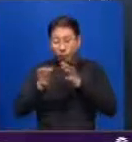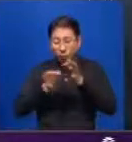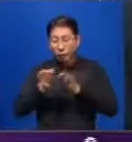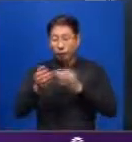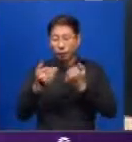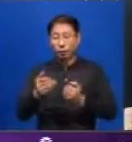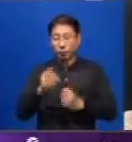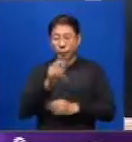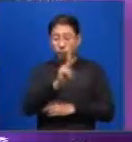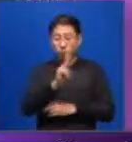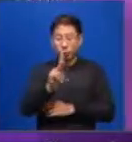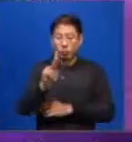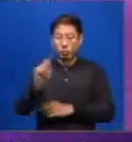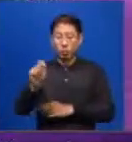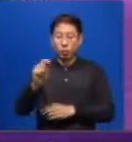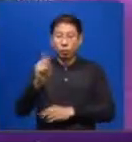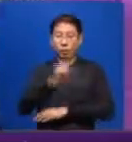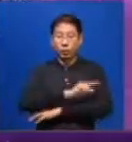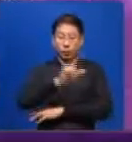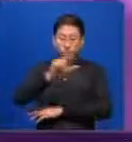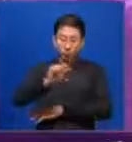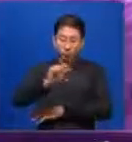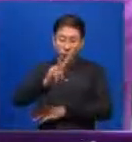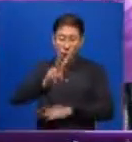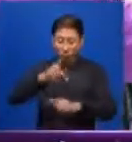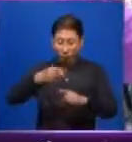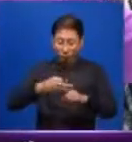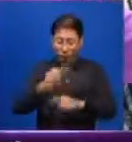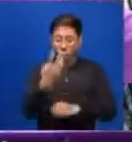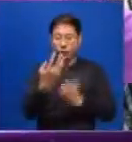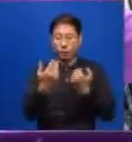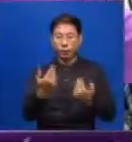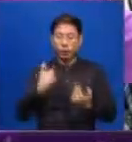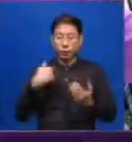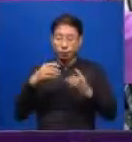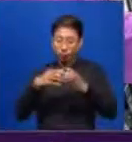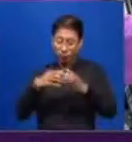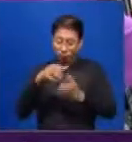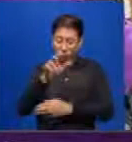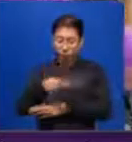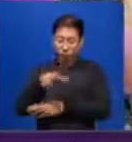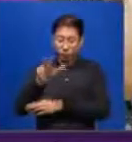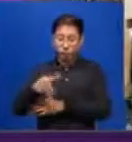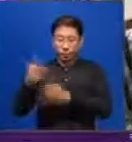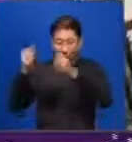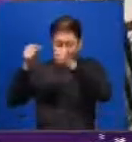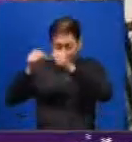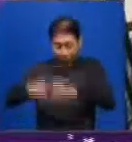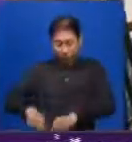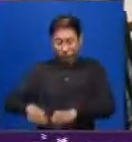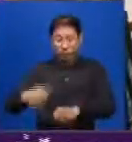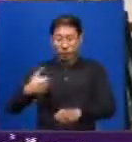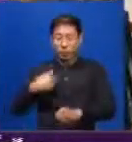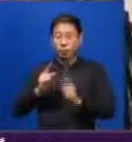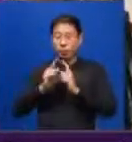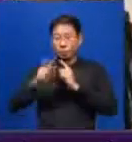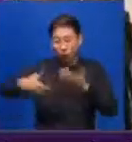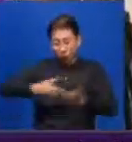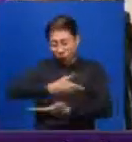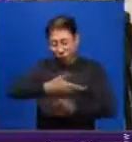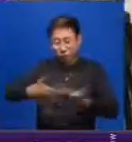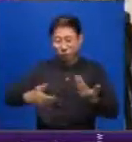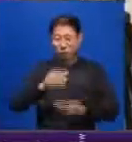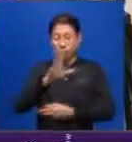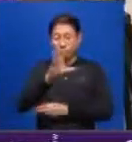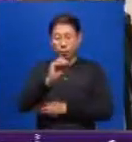ในวันที่ 22เม.ย.นี้คะโดยภาคเพื่อไทยนะคะยังยืนยันมติเดิมจากที่เคยร่วมหารือกับ